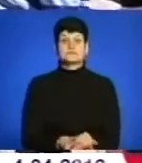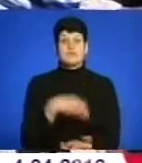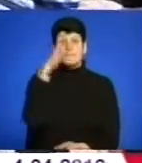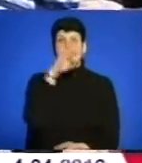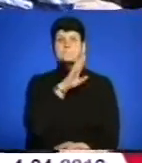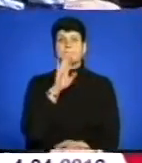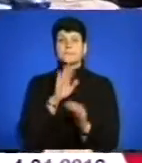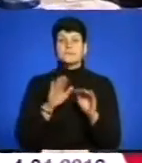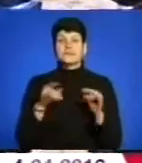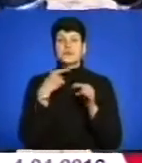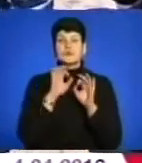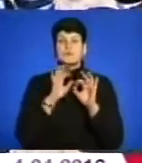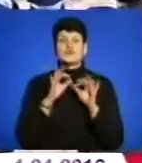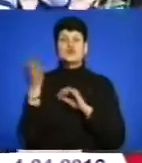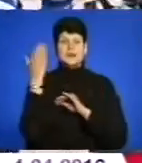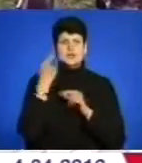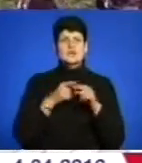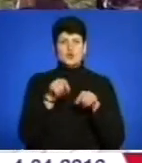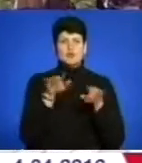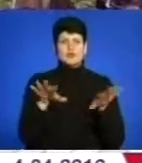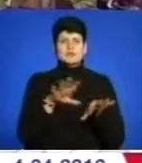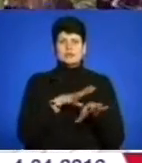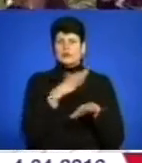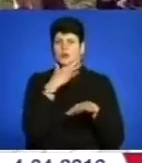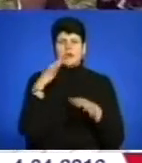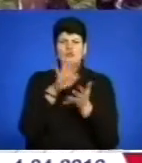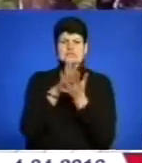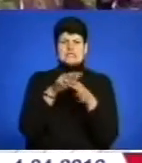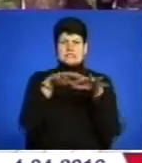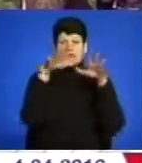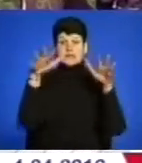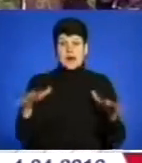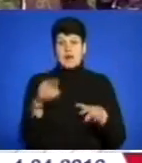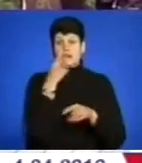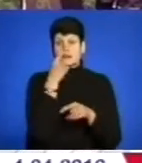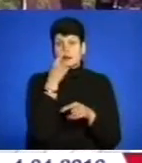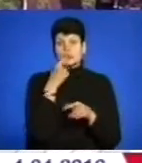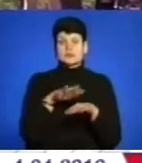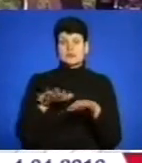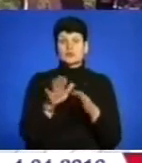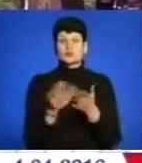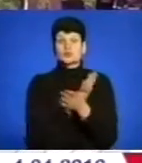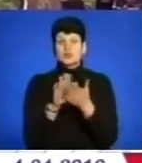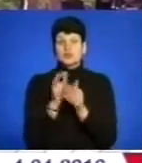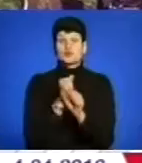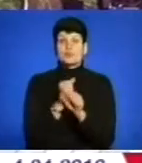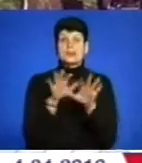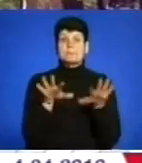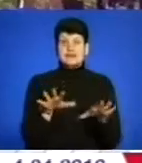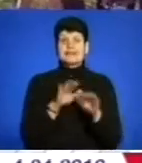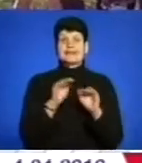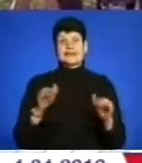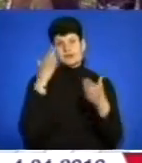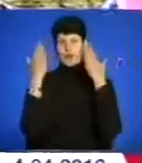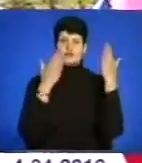Батьки малечі розповідають, що раніше на цьому місці було багато сміття, а недавно територію розчистили і зробили тут місце для дитячих